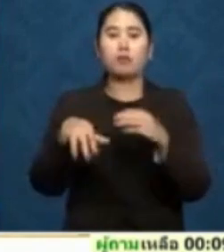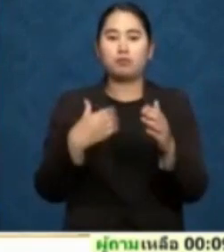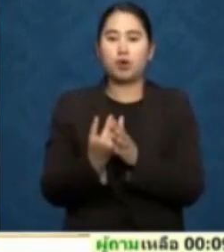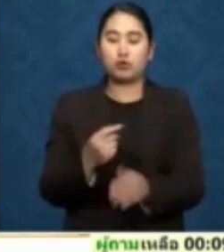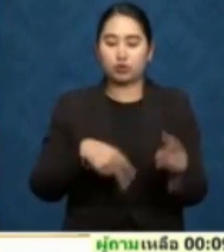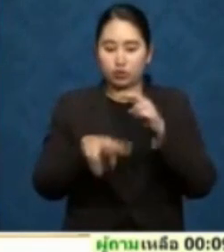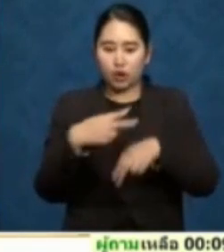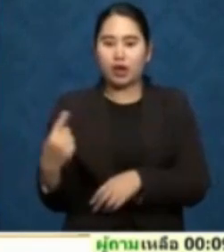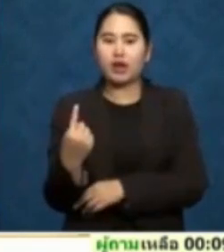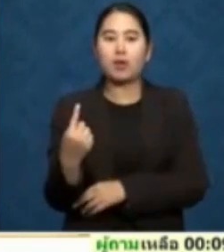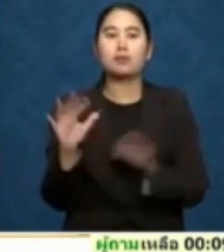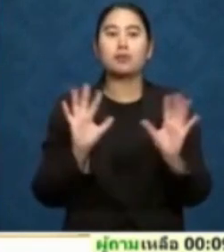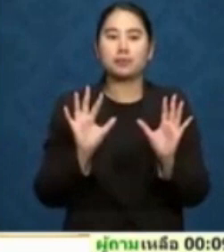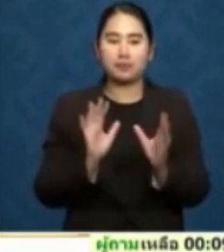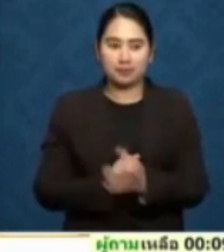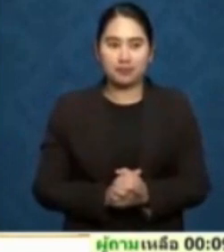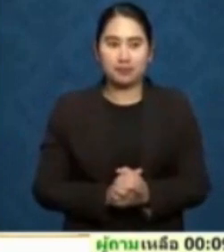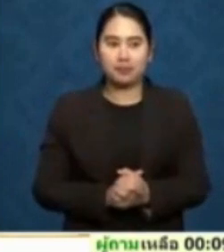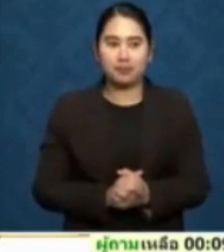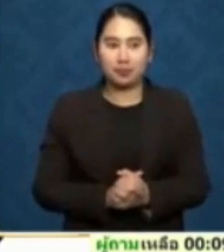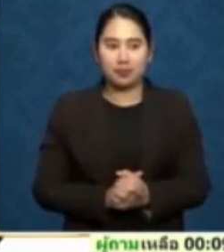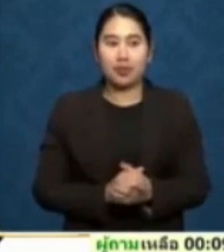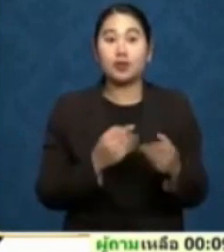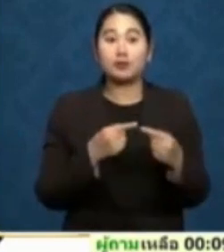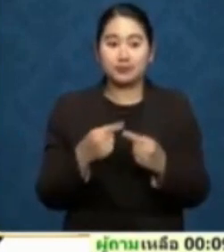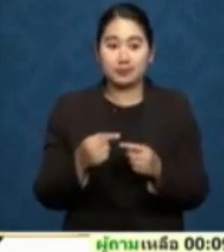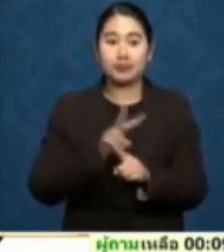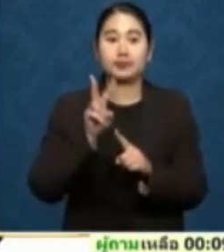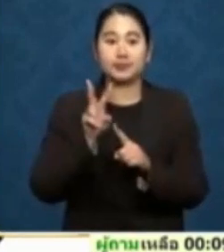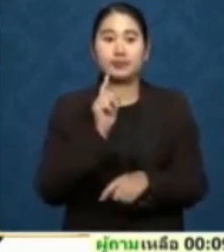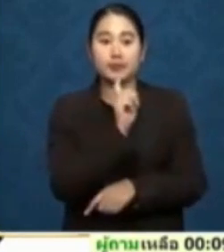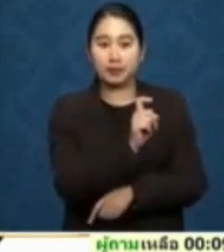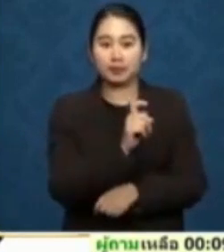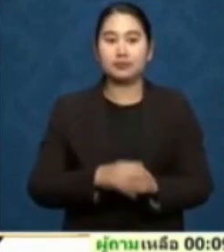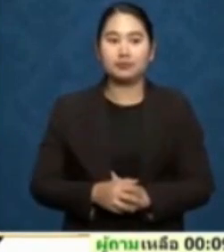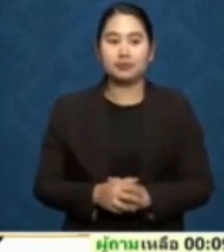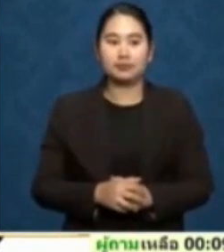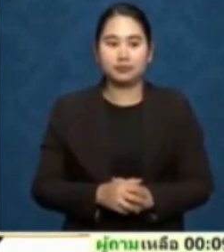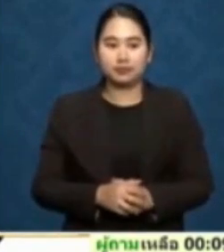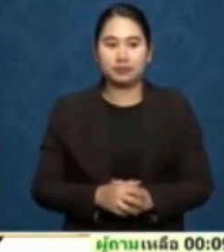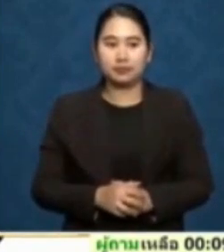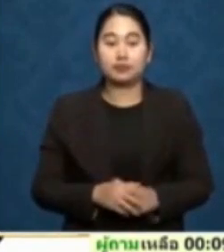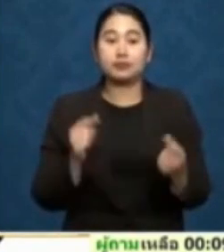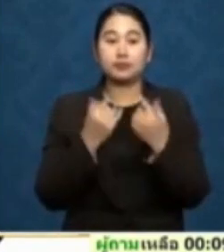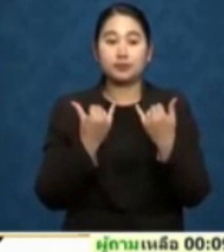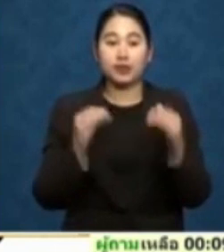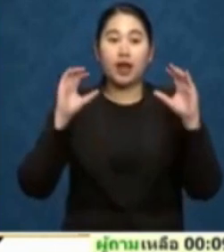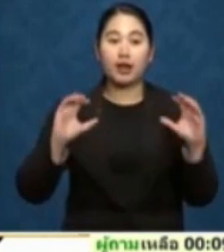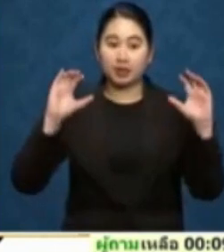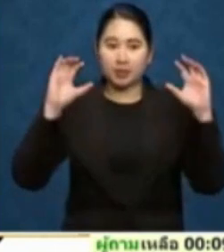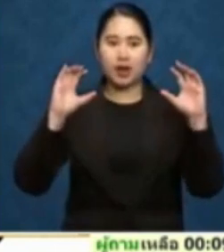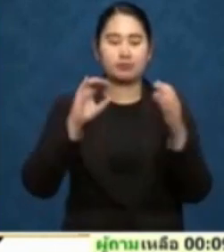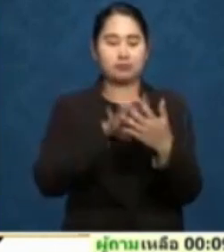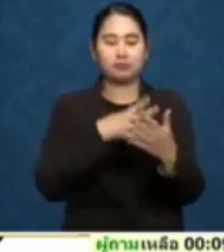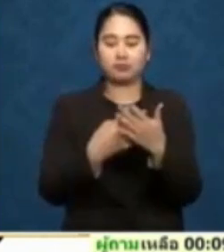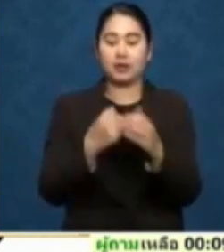ะครับก็ขออนุญาตไปคำถามที่2เลยแล้วกันว่ารัฐบาลจะมีแนวทางอย่างไรนะครับที่จะป้องกันไม่ให้ผลกระทบเชิ